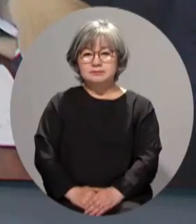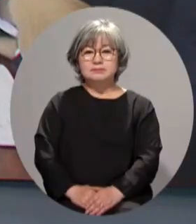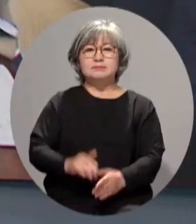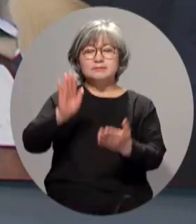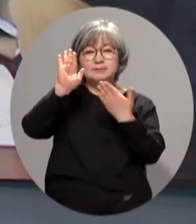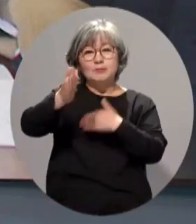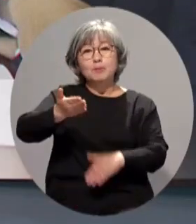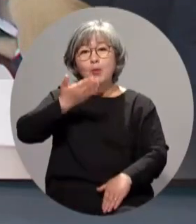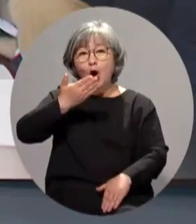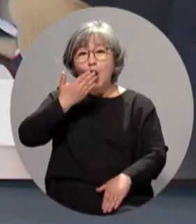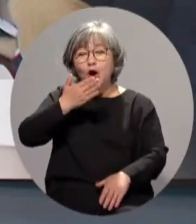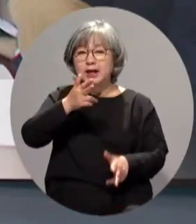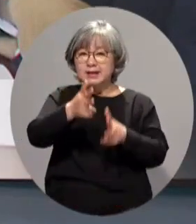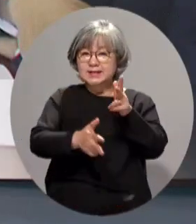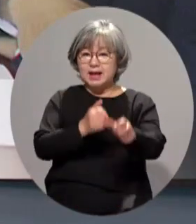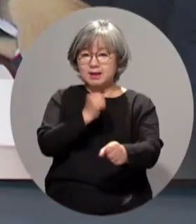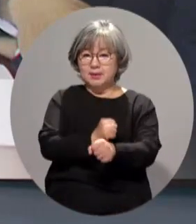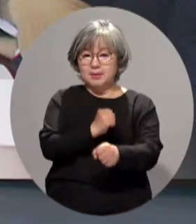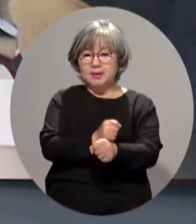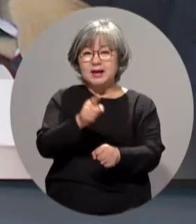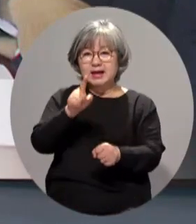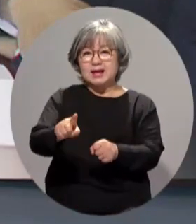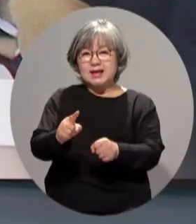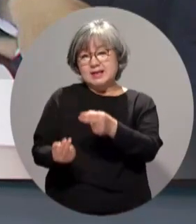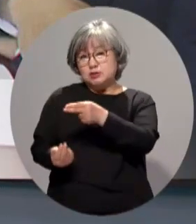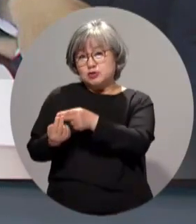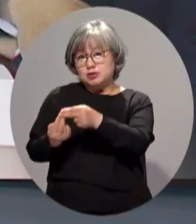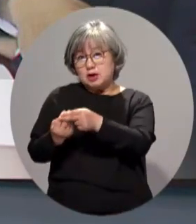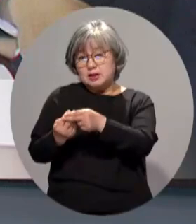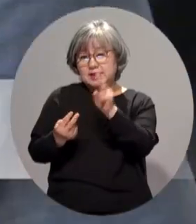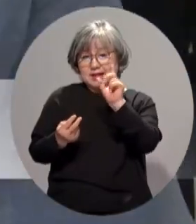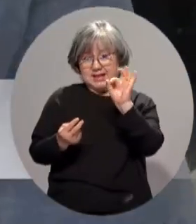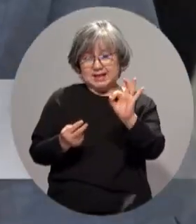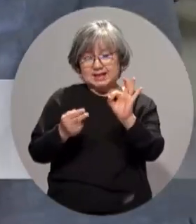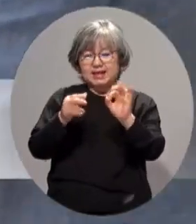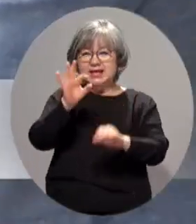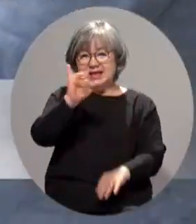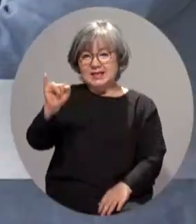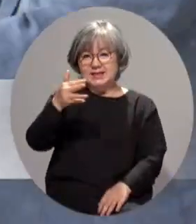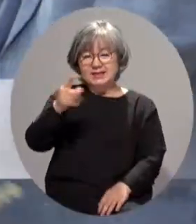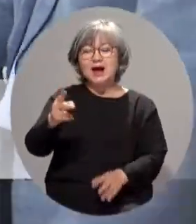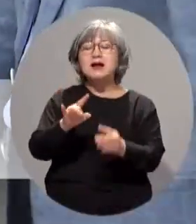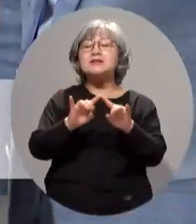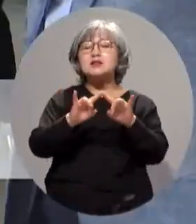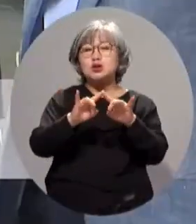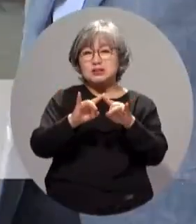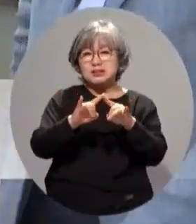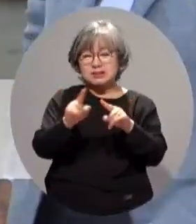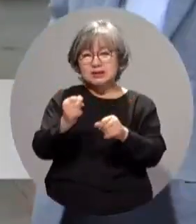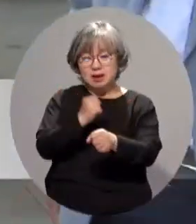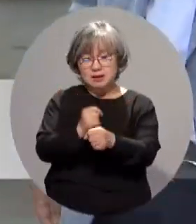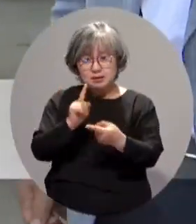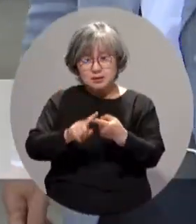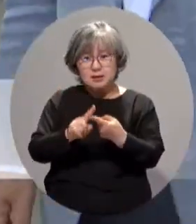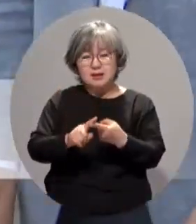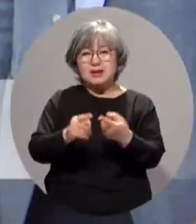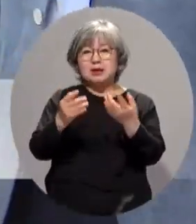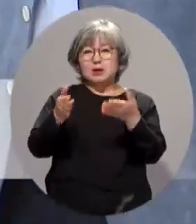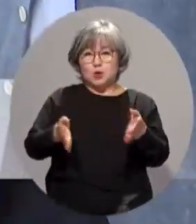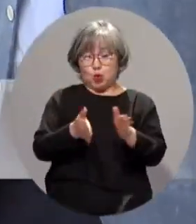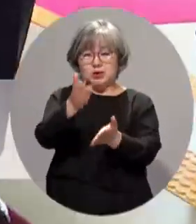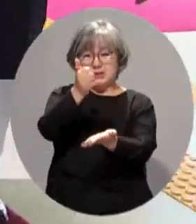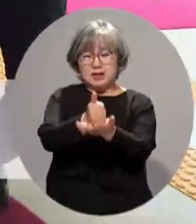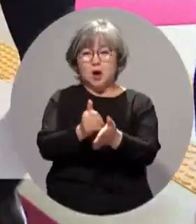미래 먹거리 산업으로 부상한 2차 전지 특화단지 유치 경쟁이 고조되고 있습니다. 전라북도에 따르면 김관영